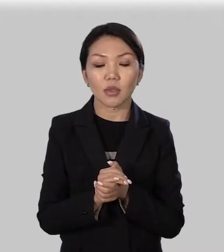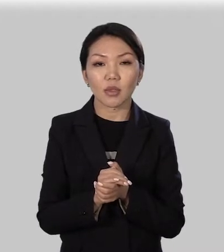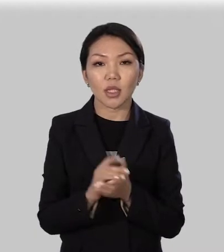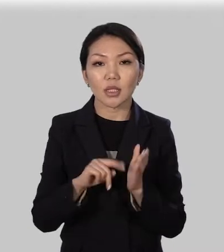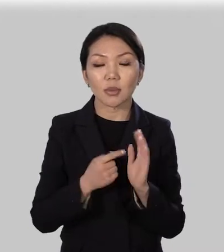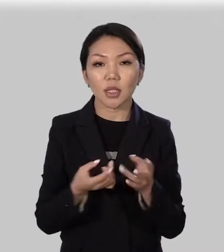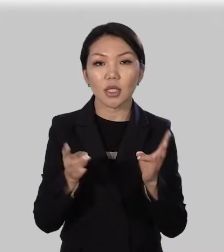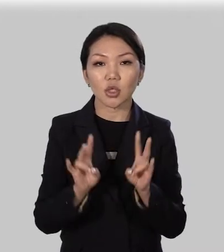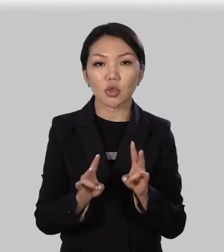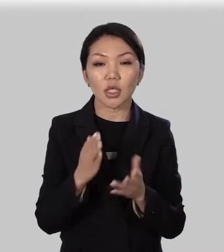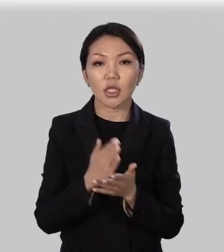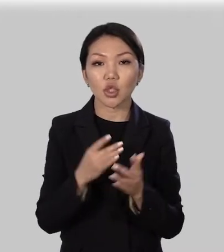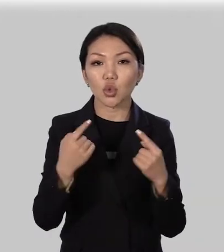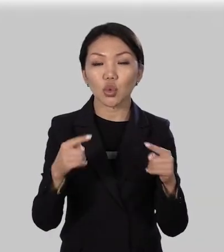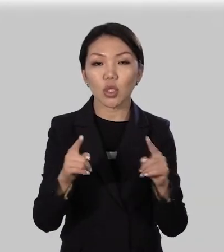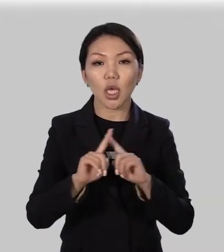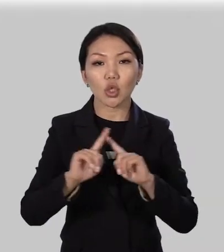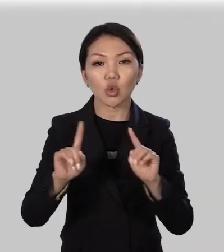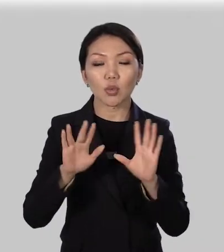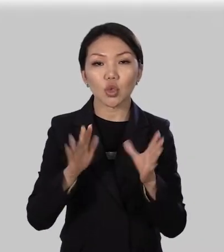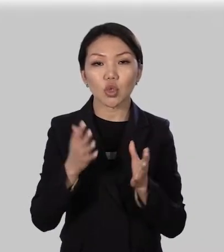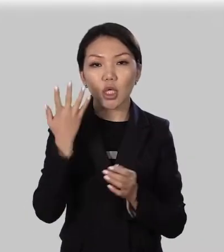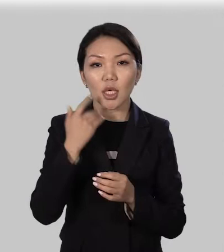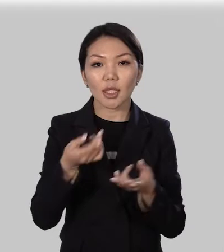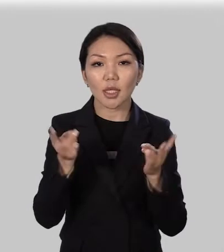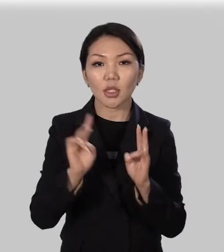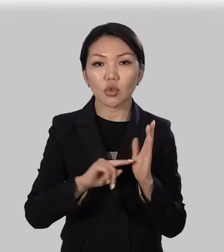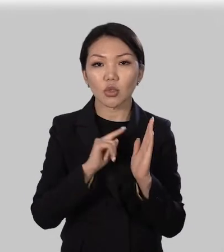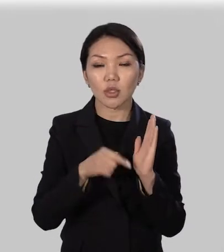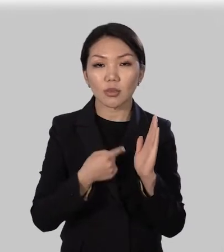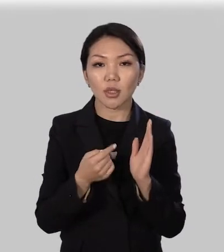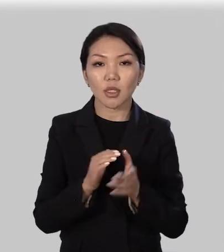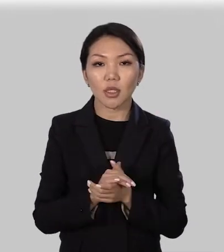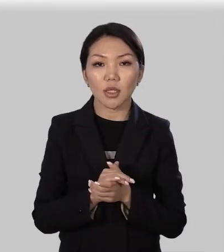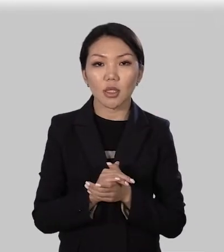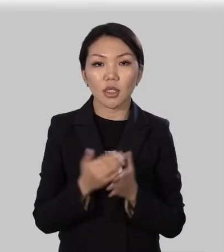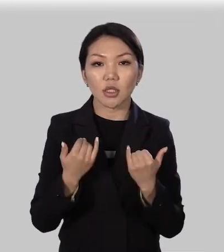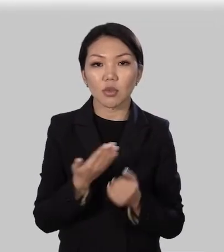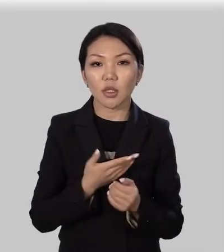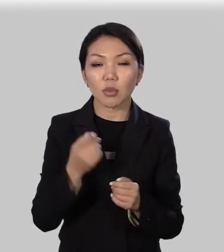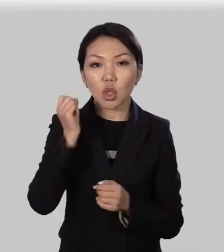ставится запятая. Есть и другие, особые случаи. О них мы узнаем сегодня.